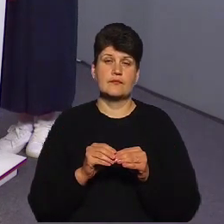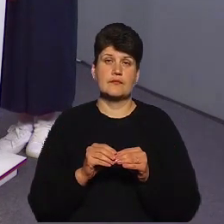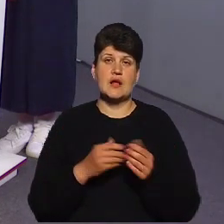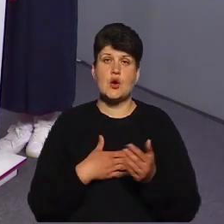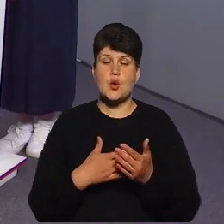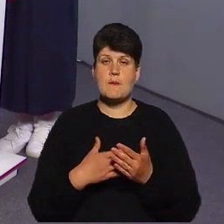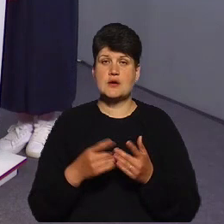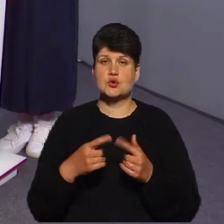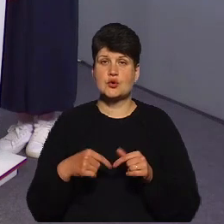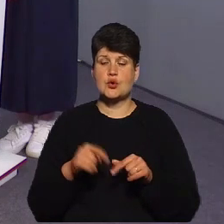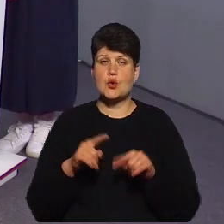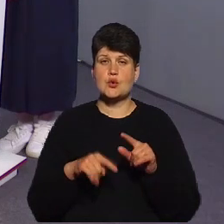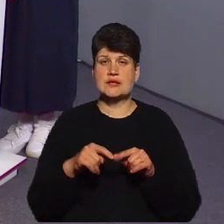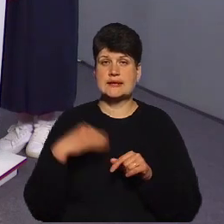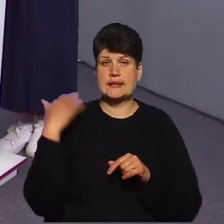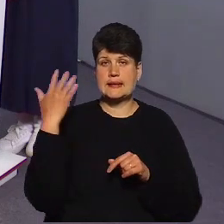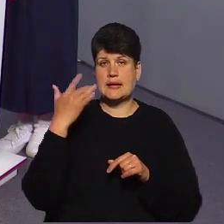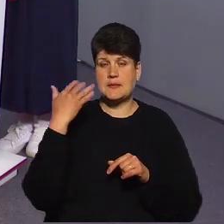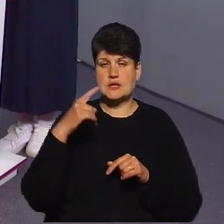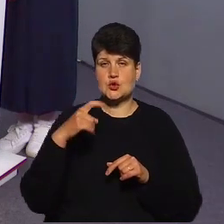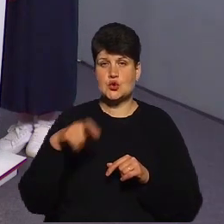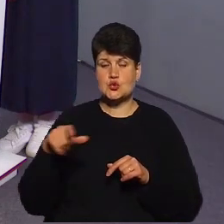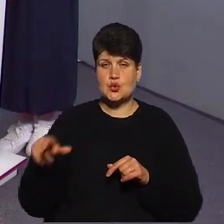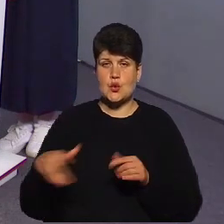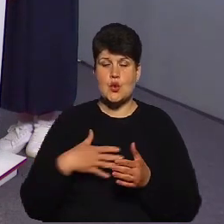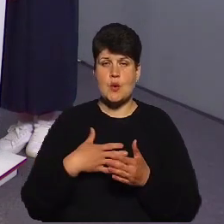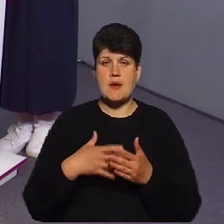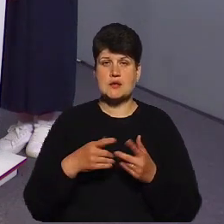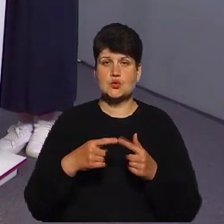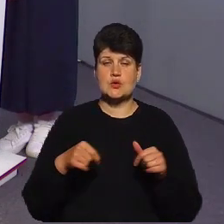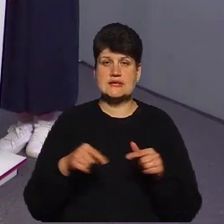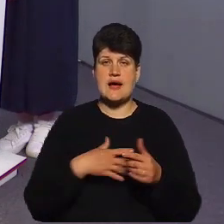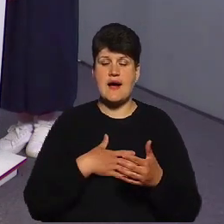«Родина Небесної Сотні» і громадською організацією активістів.